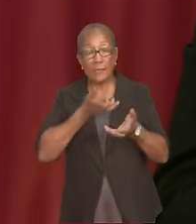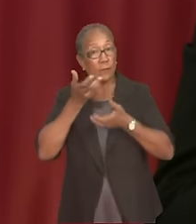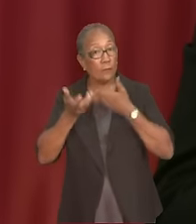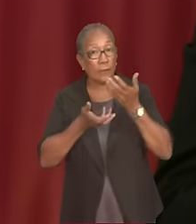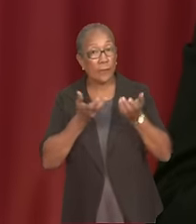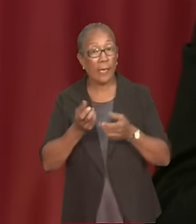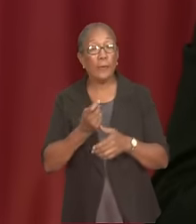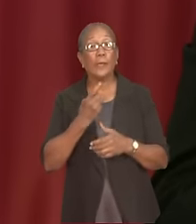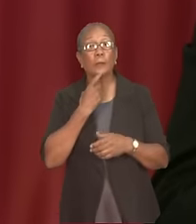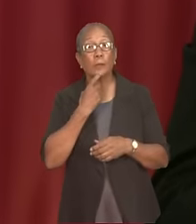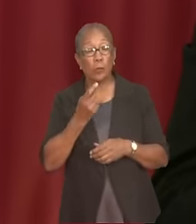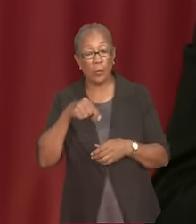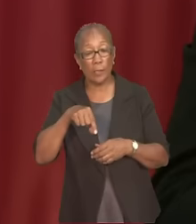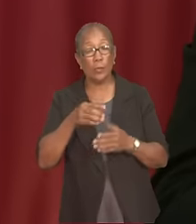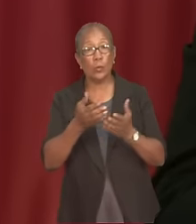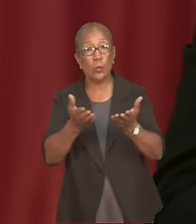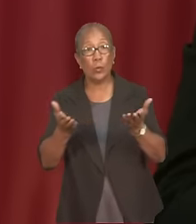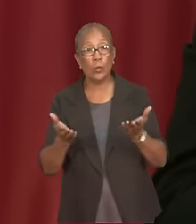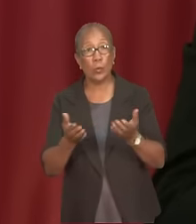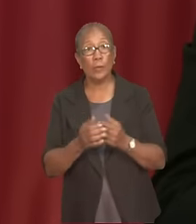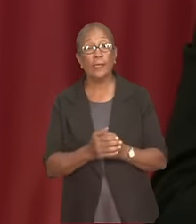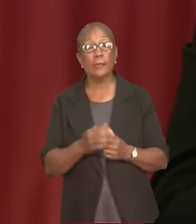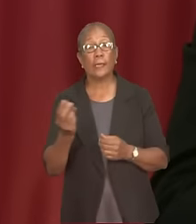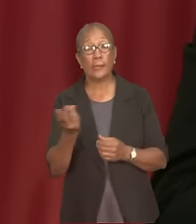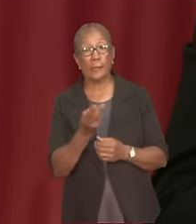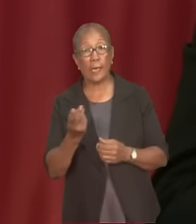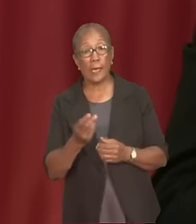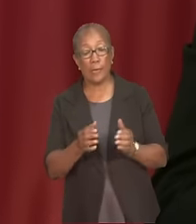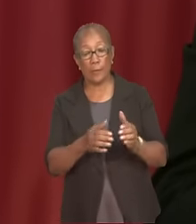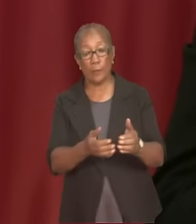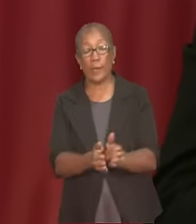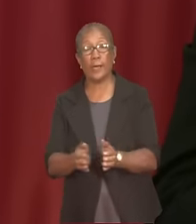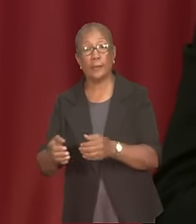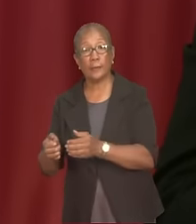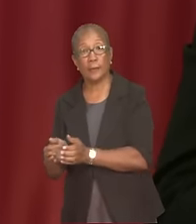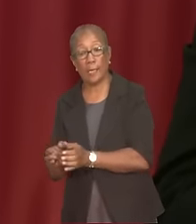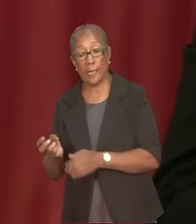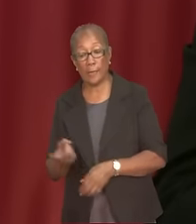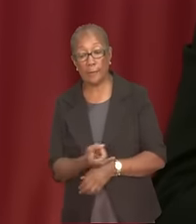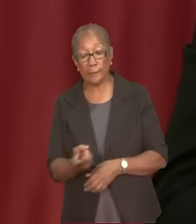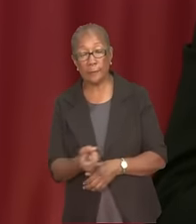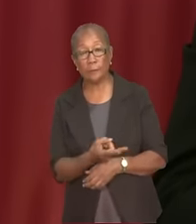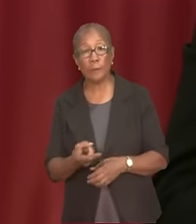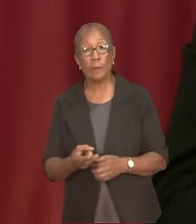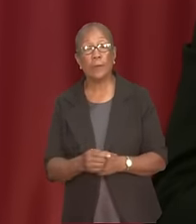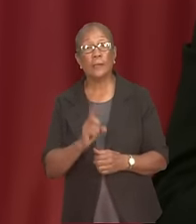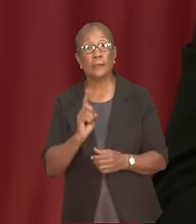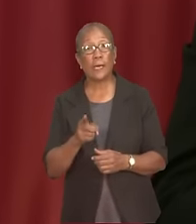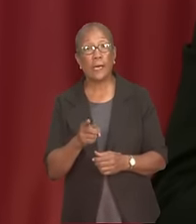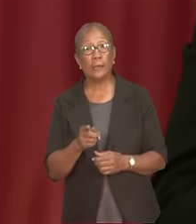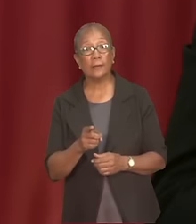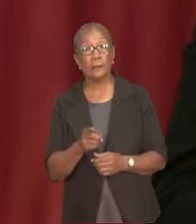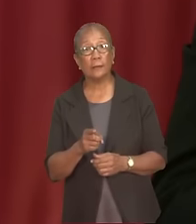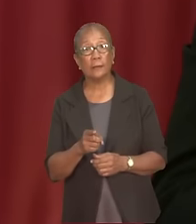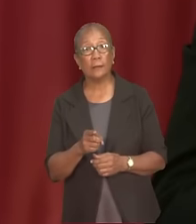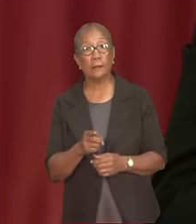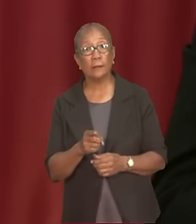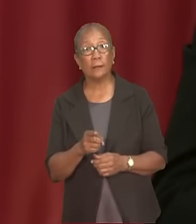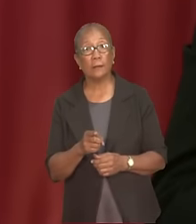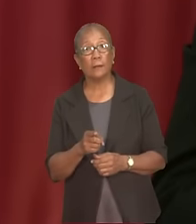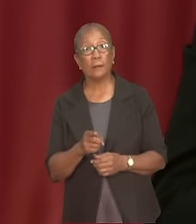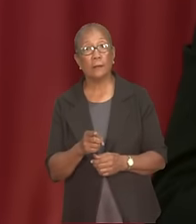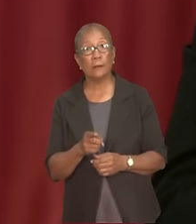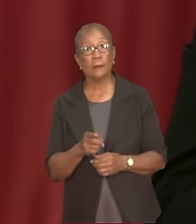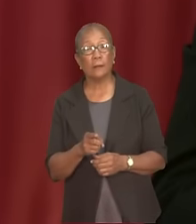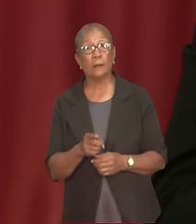wel, en die overtuiging bestaat bij beide partijen, zowel de regering als bij OWAS, dat de rust in het bedrijf gegarandeerd